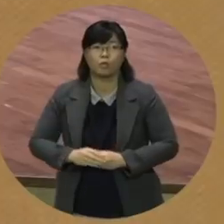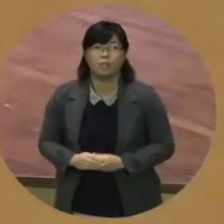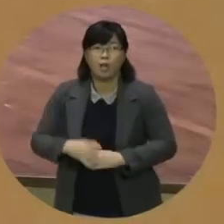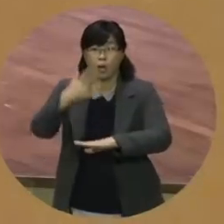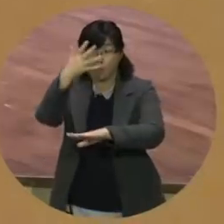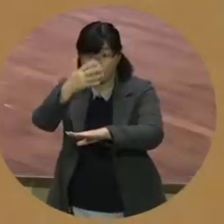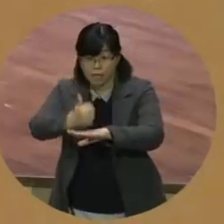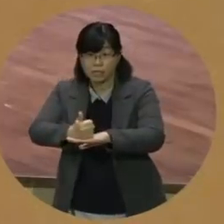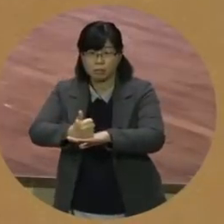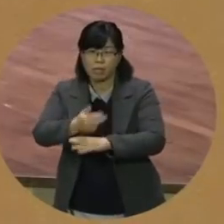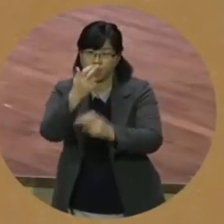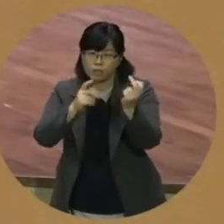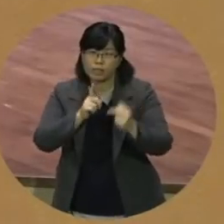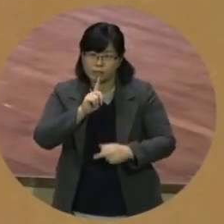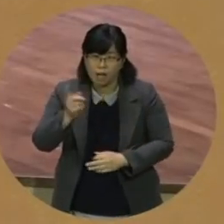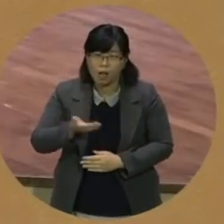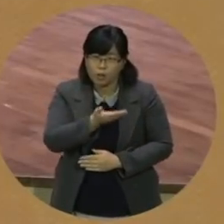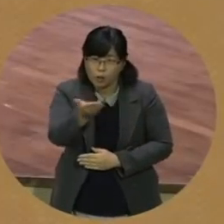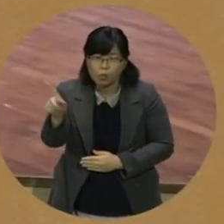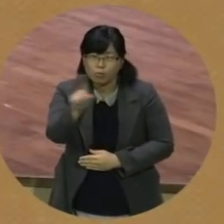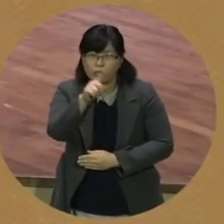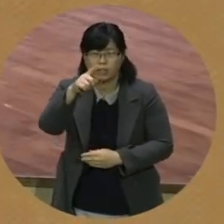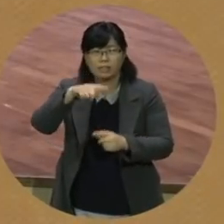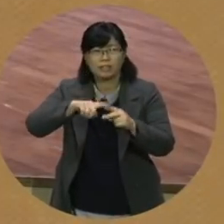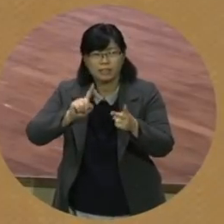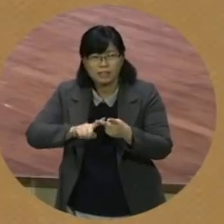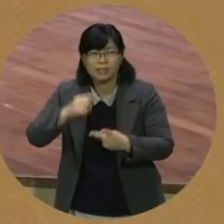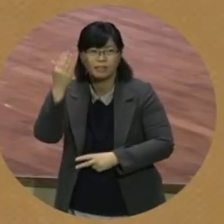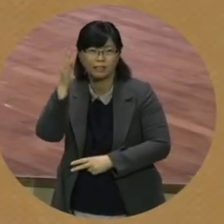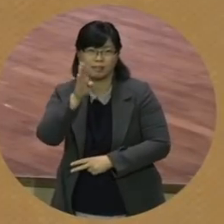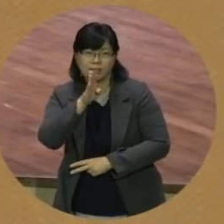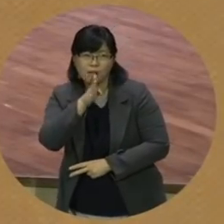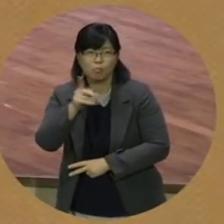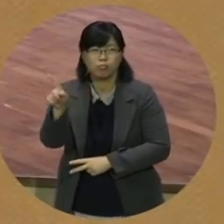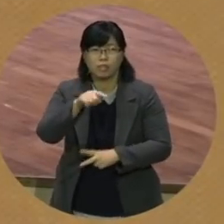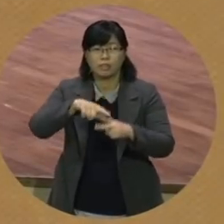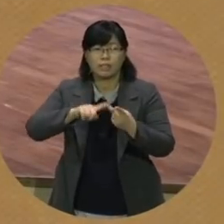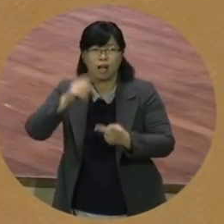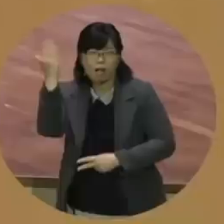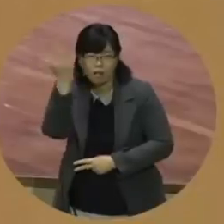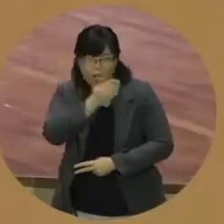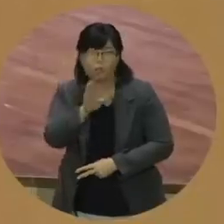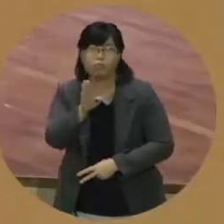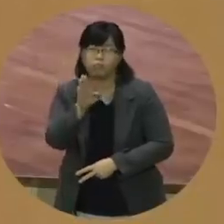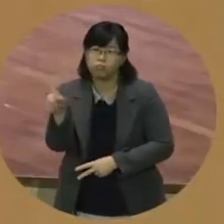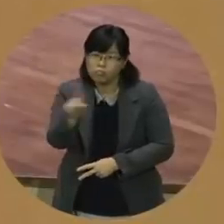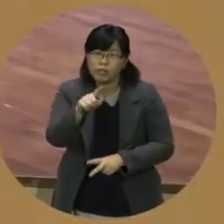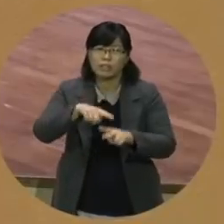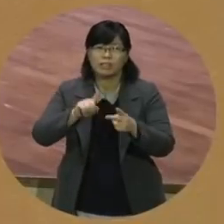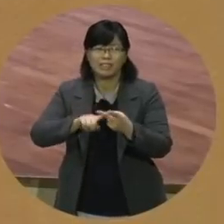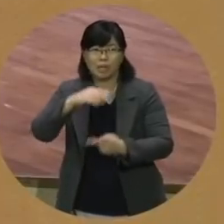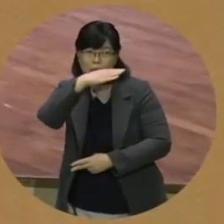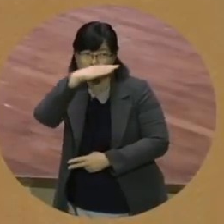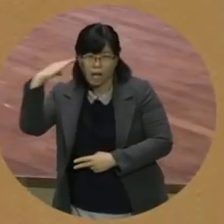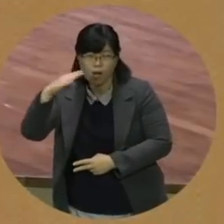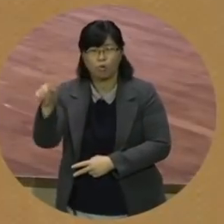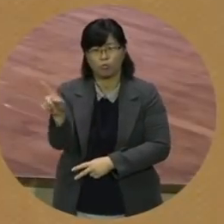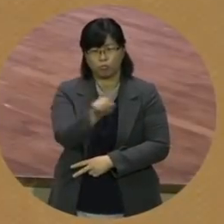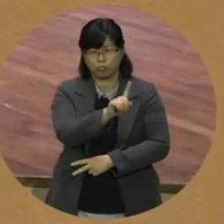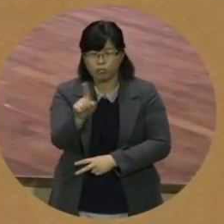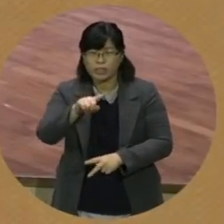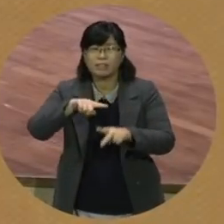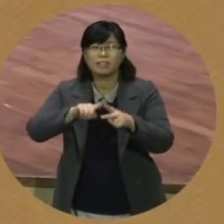끝으로 형제들아, 무엇이든지 참되며 무엇이든지 경건하며 무엇이든지 오르며